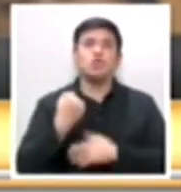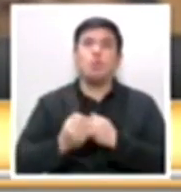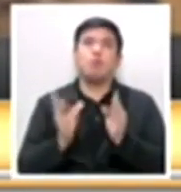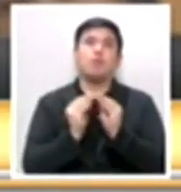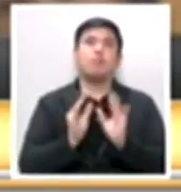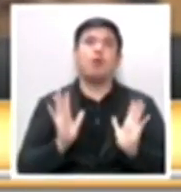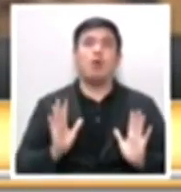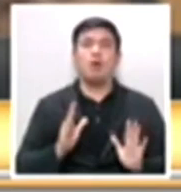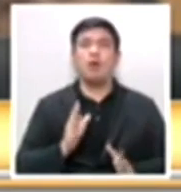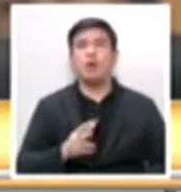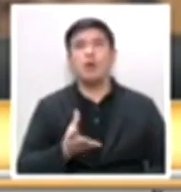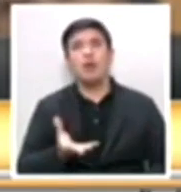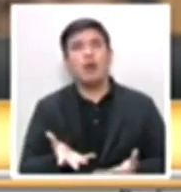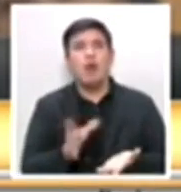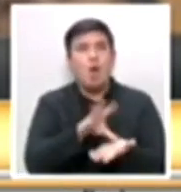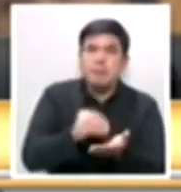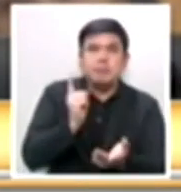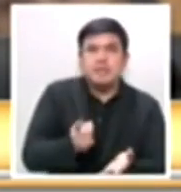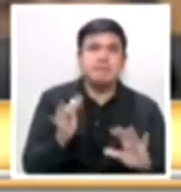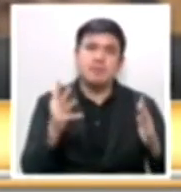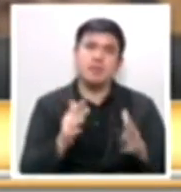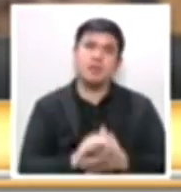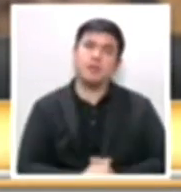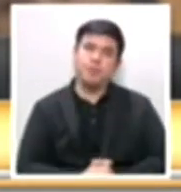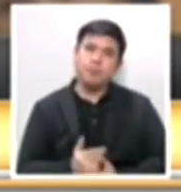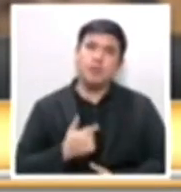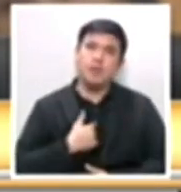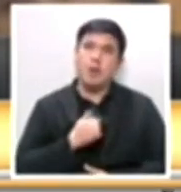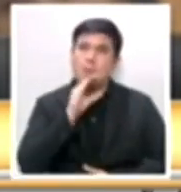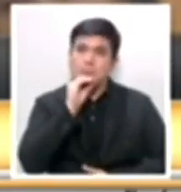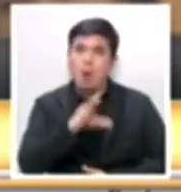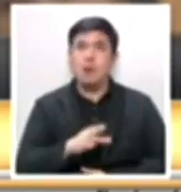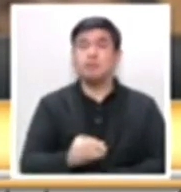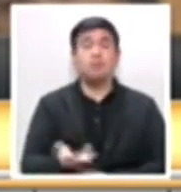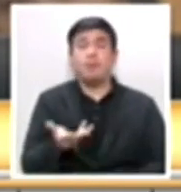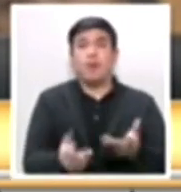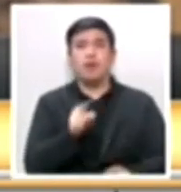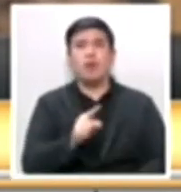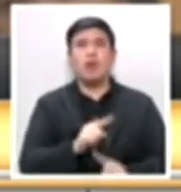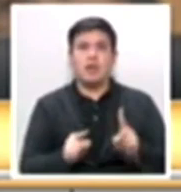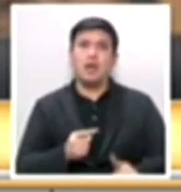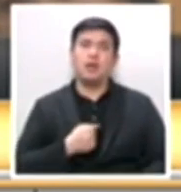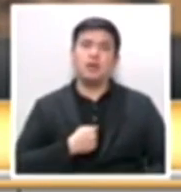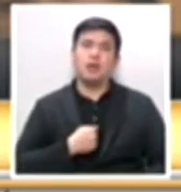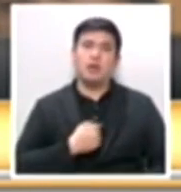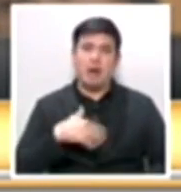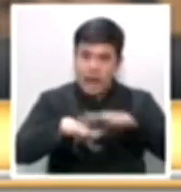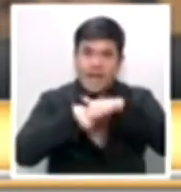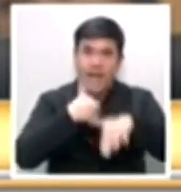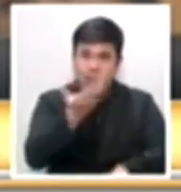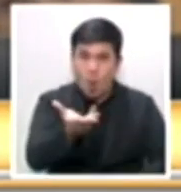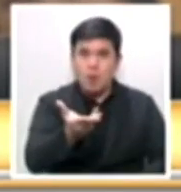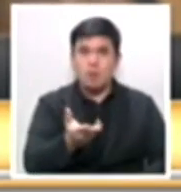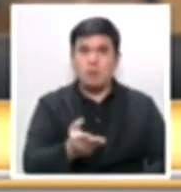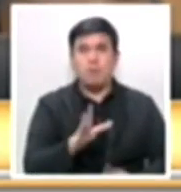มท่านประธานนี่เป็นข้อเท็จจริงครับที่ท่านจะอ้างว่า40ครั้งก็ได้แต่ว่าผมอยากทราบอยากได้หลักฐานอยากได้ข้